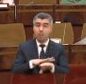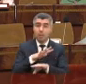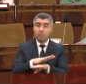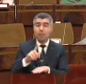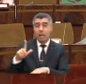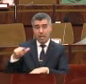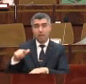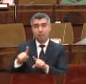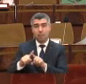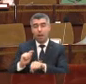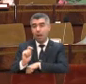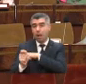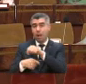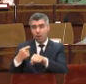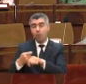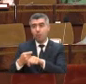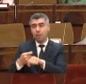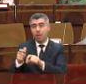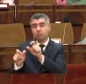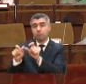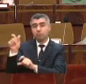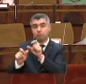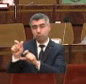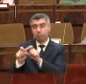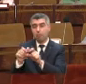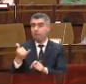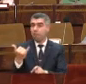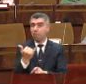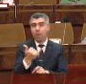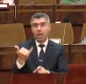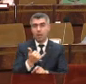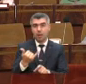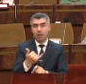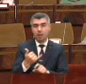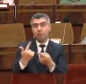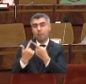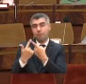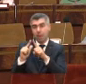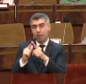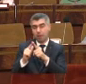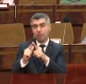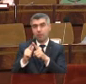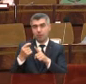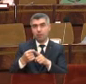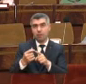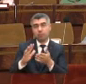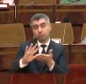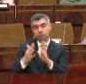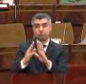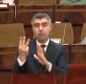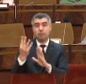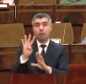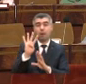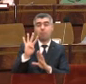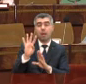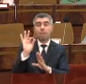العالم القروي كيزخر بواحد الإمكانيات بشرية مهمة، وكينطوي على واحد المخزون من الثروات كتقدر 49% من